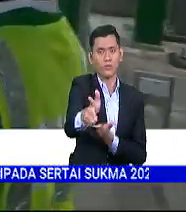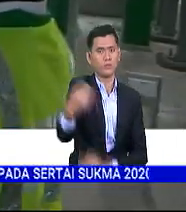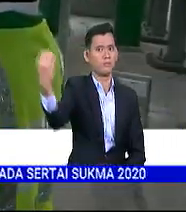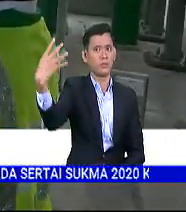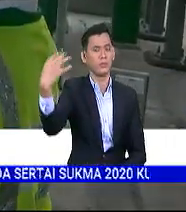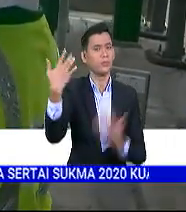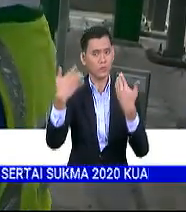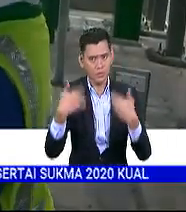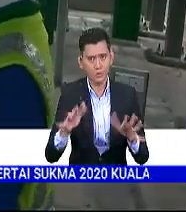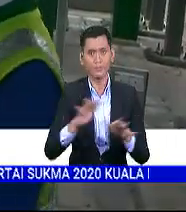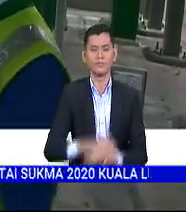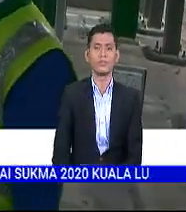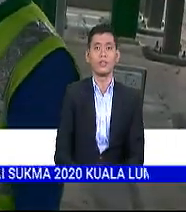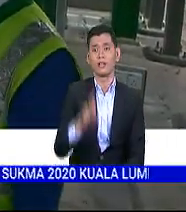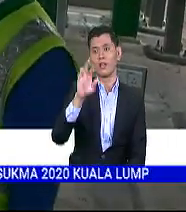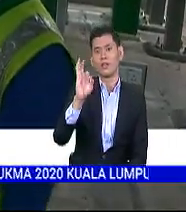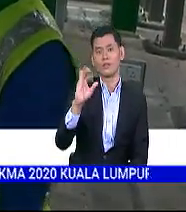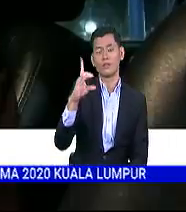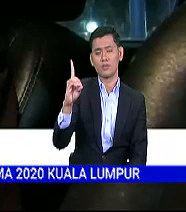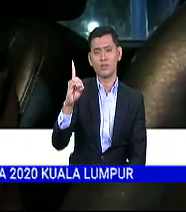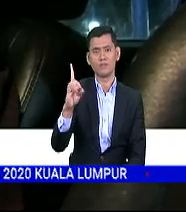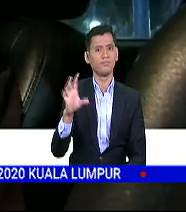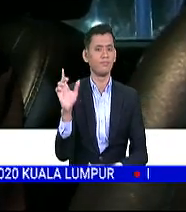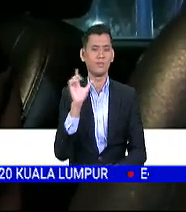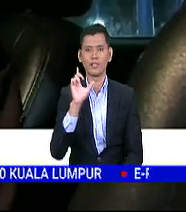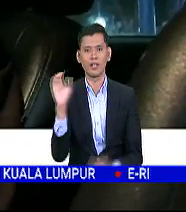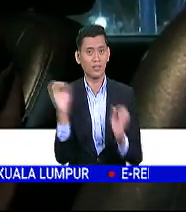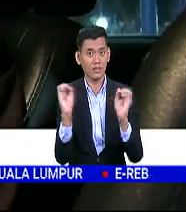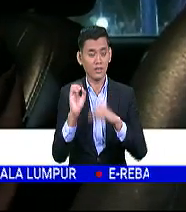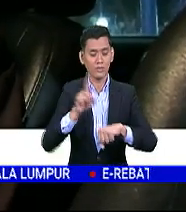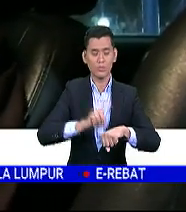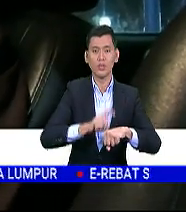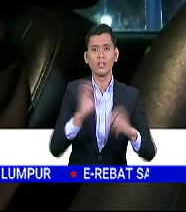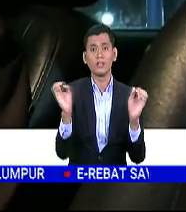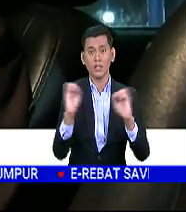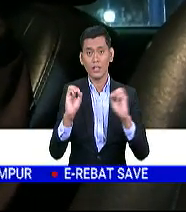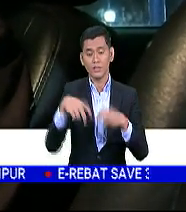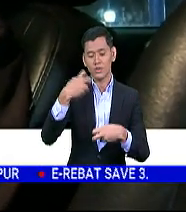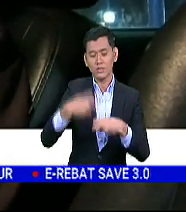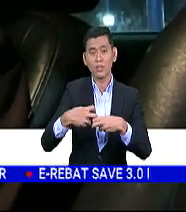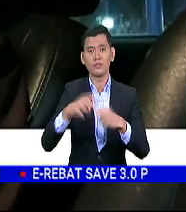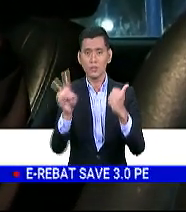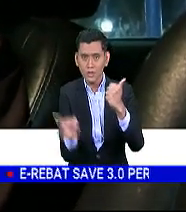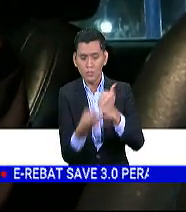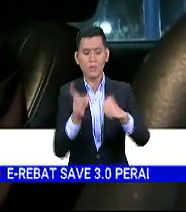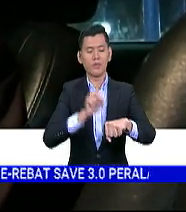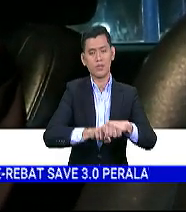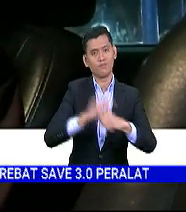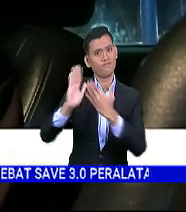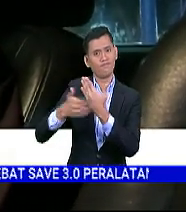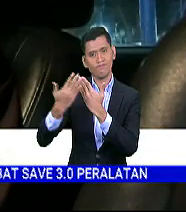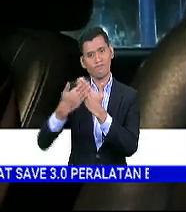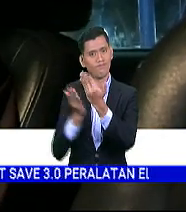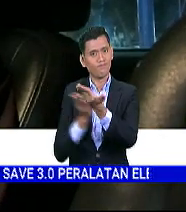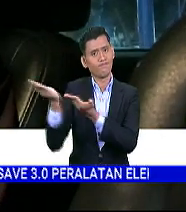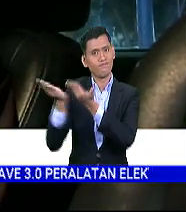jam. Tapi bila RFID ni ada ni, ada tak jadi macam tu lah. So jimat masa mudah banyak lah, banyak mudah lah.